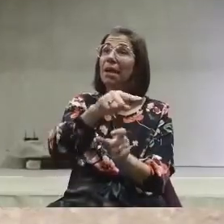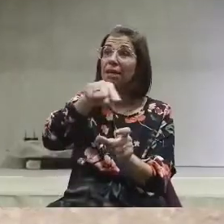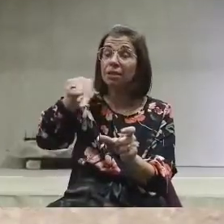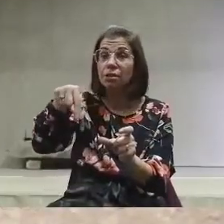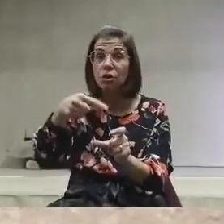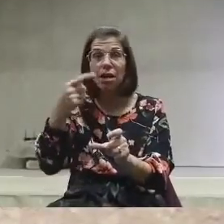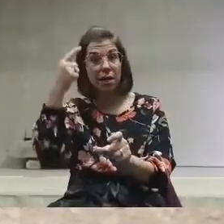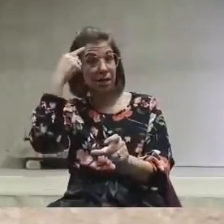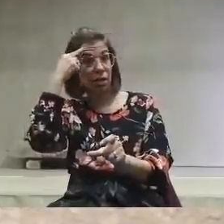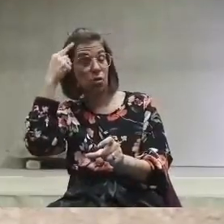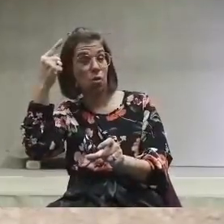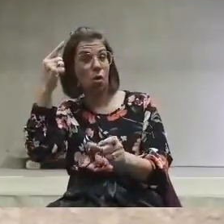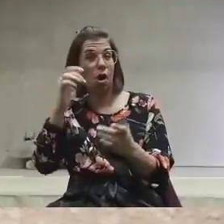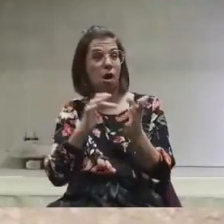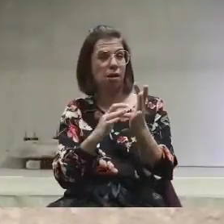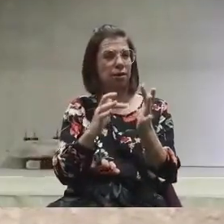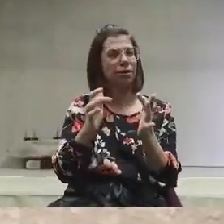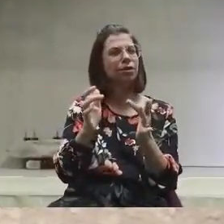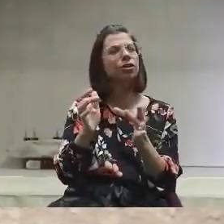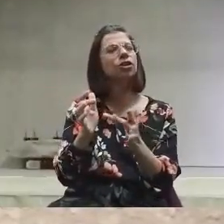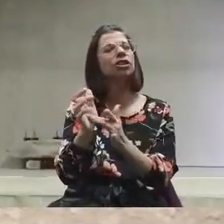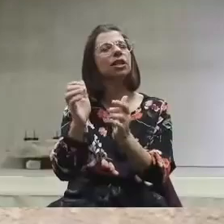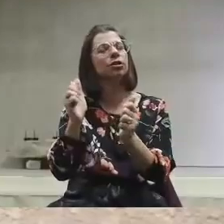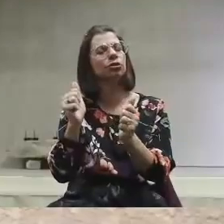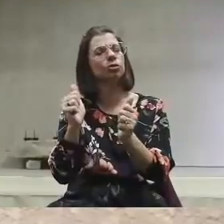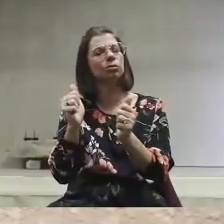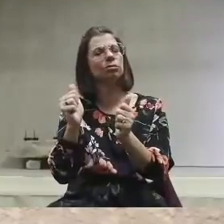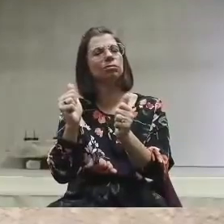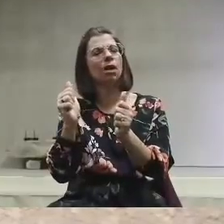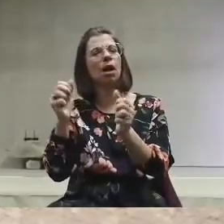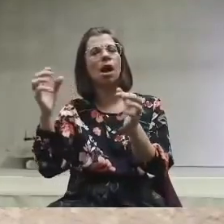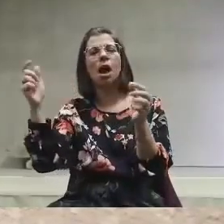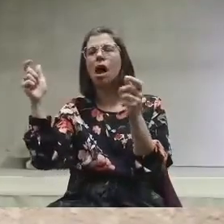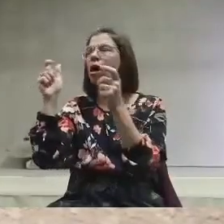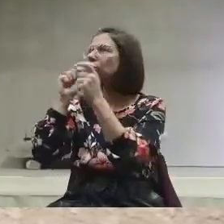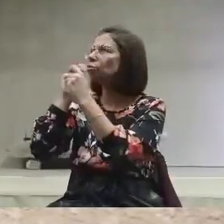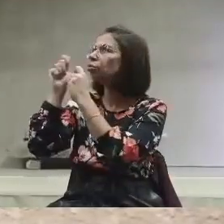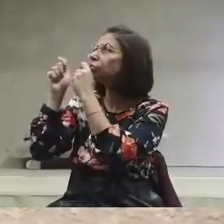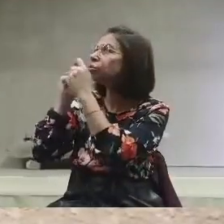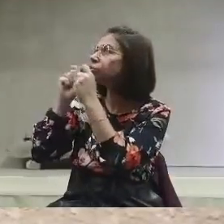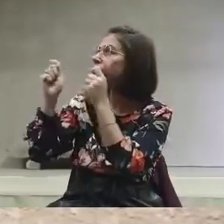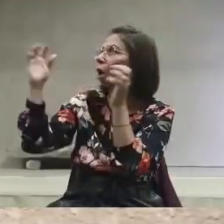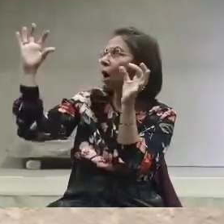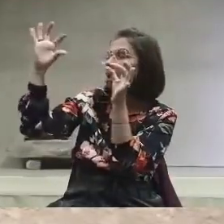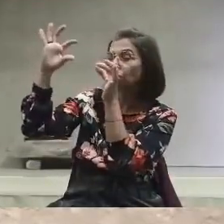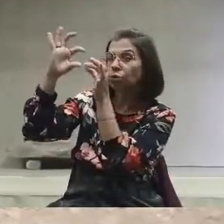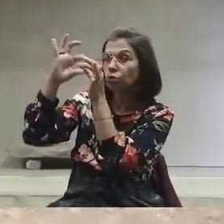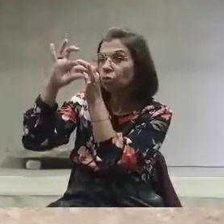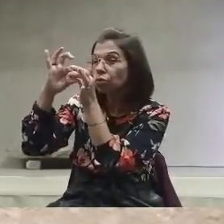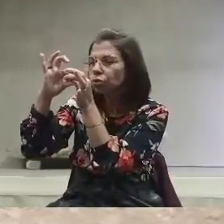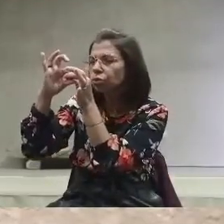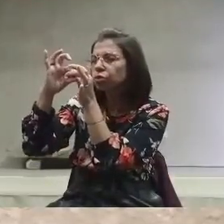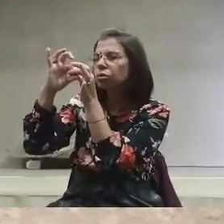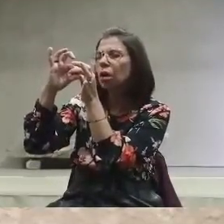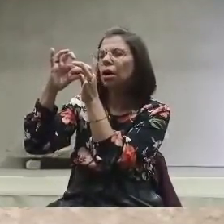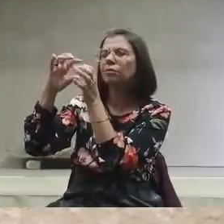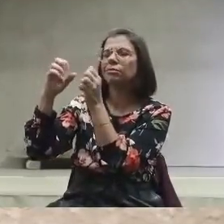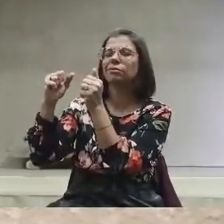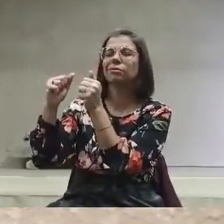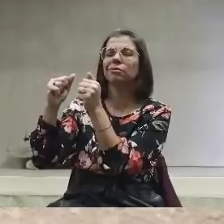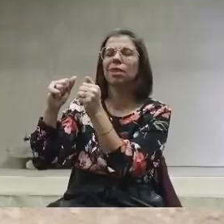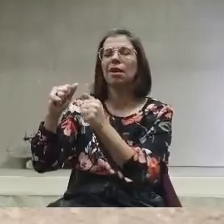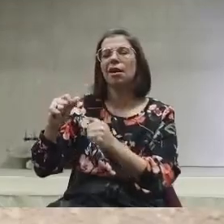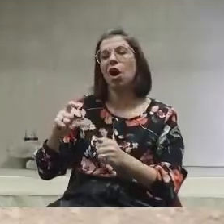sauvés et qui développent leur relation avec Dieu et qui s'affermissent en lui, il leur donne